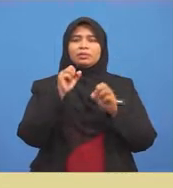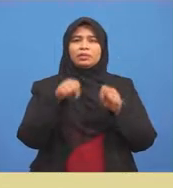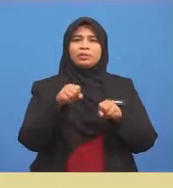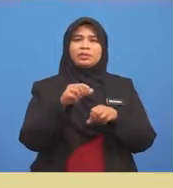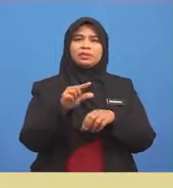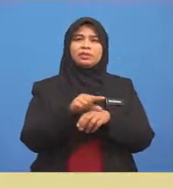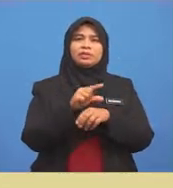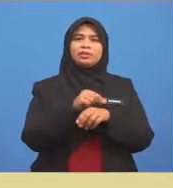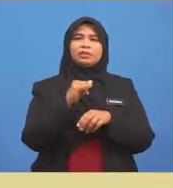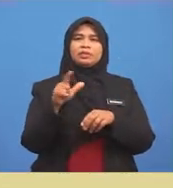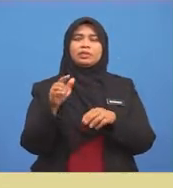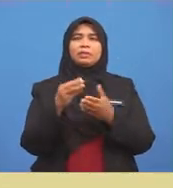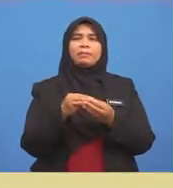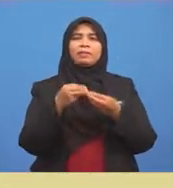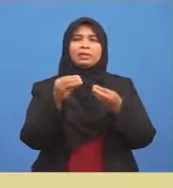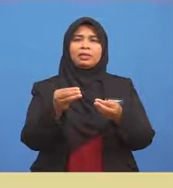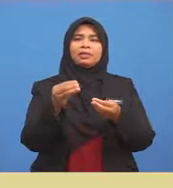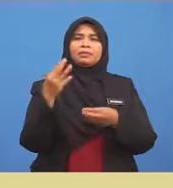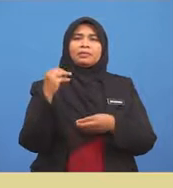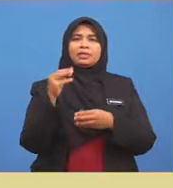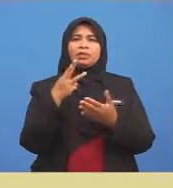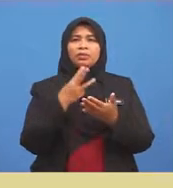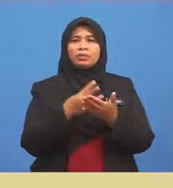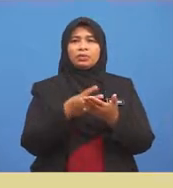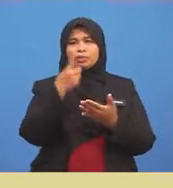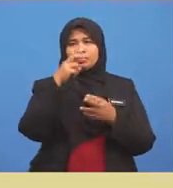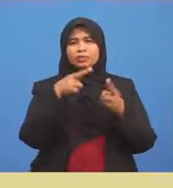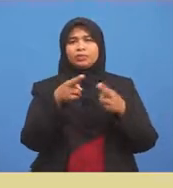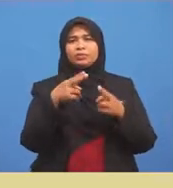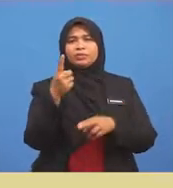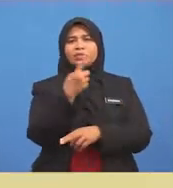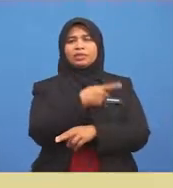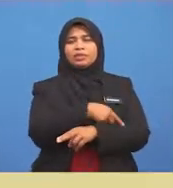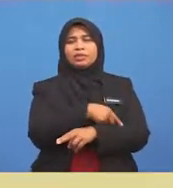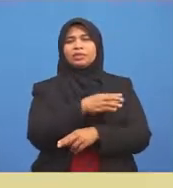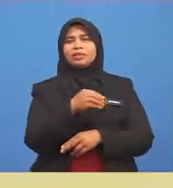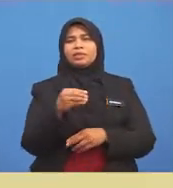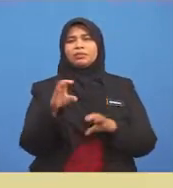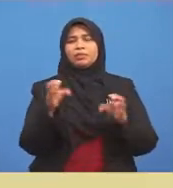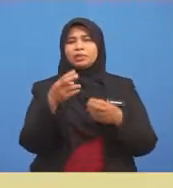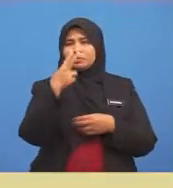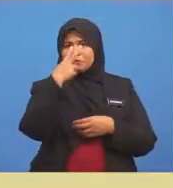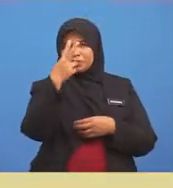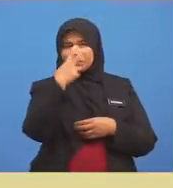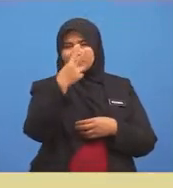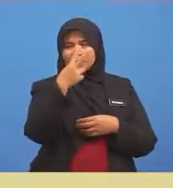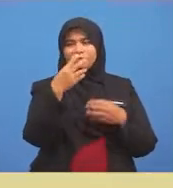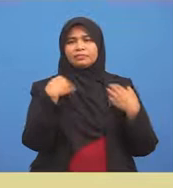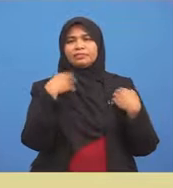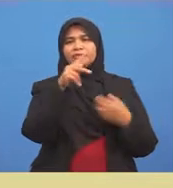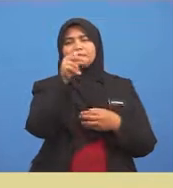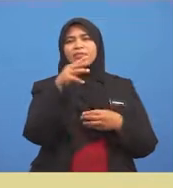pertama, memberi mereka wang untuk urusan harian dan membuat pemerhatian adakah mereka